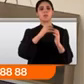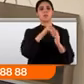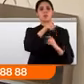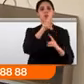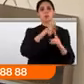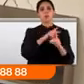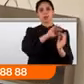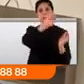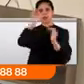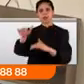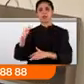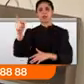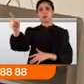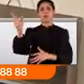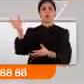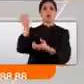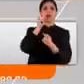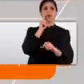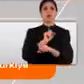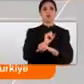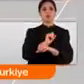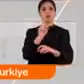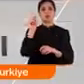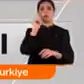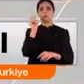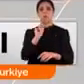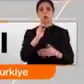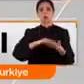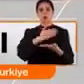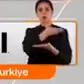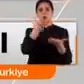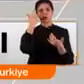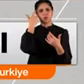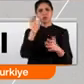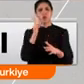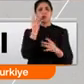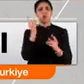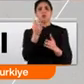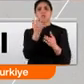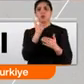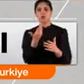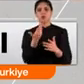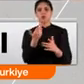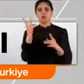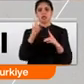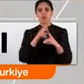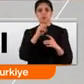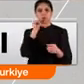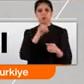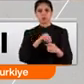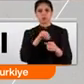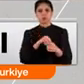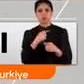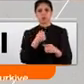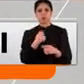kapısına dayandı, kendisini gözaltına aldı. Memur arkadaşlar bile şoka girdi. Yani böyle bir şey yok. Emniyetin polen sisteminde genellemede